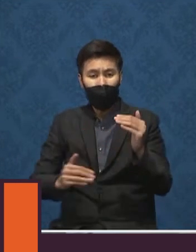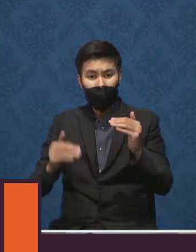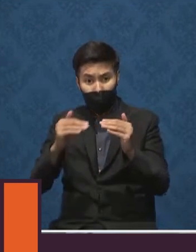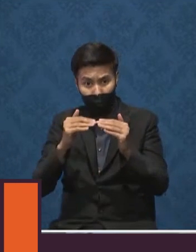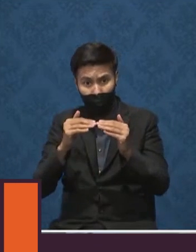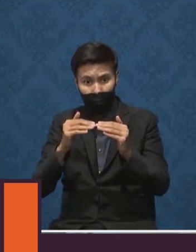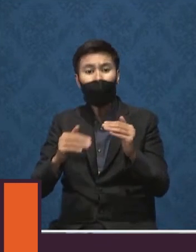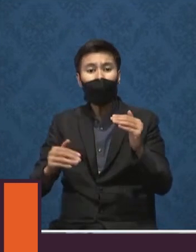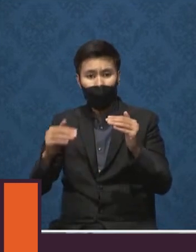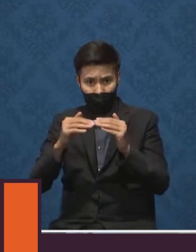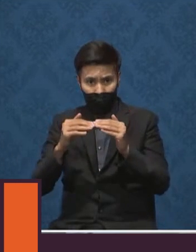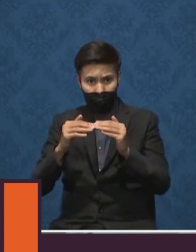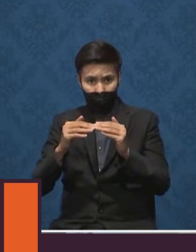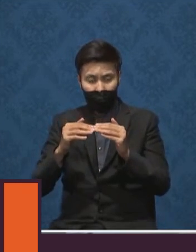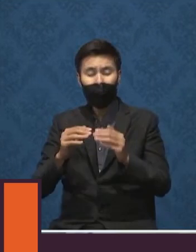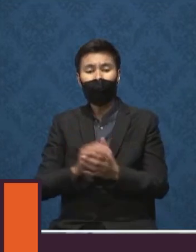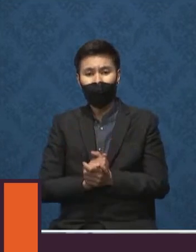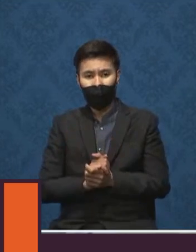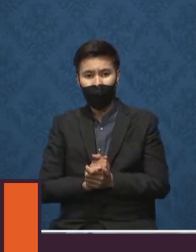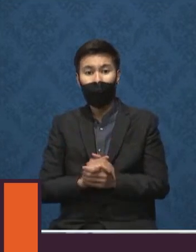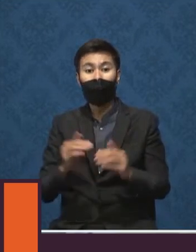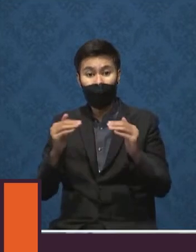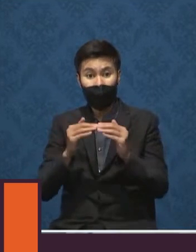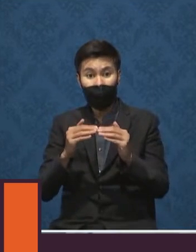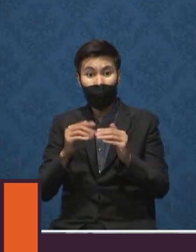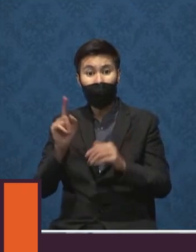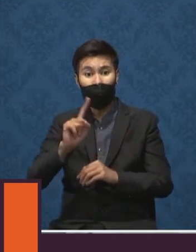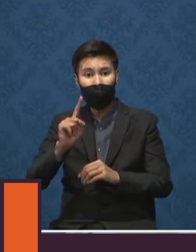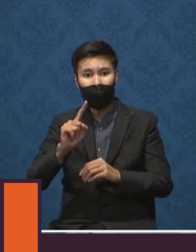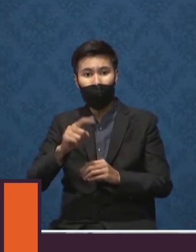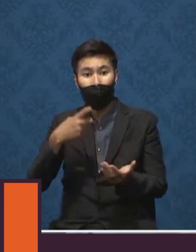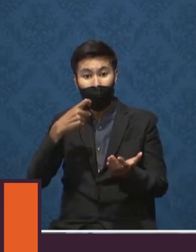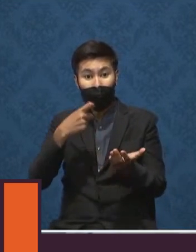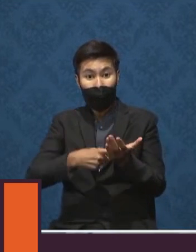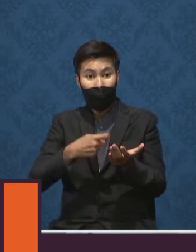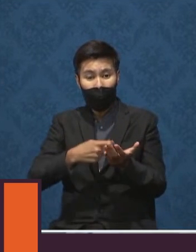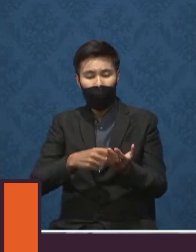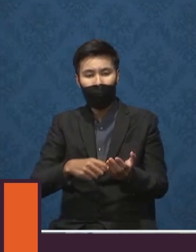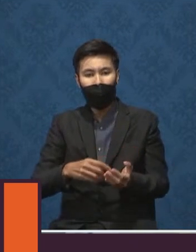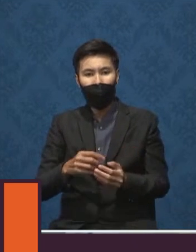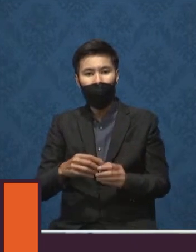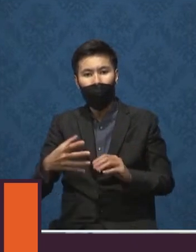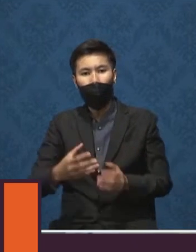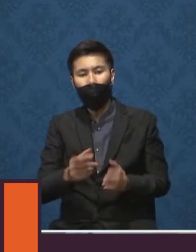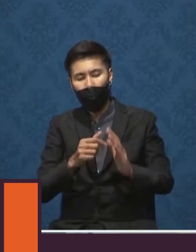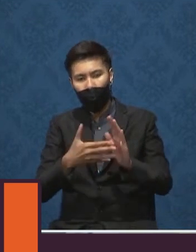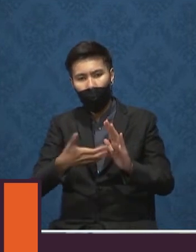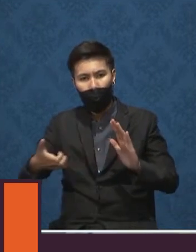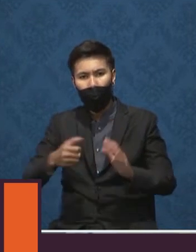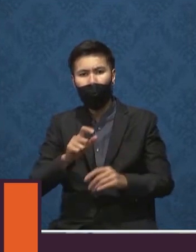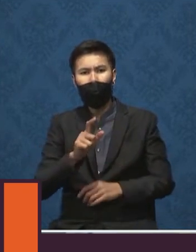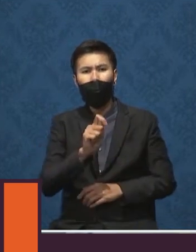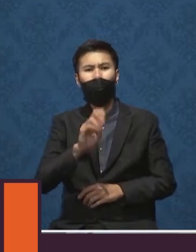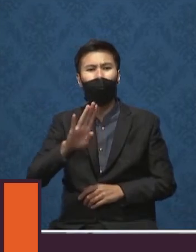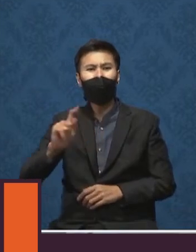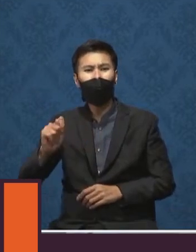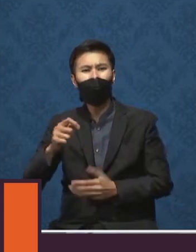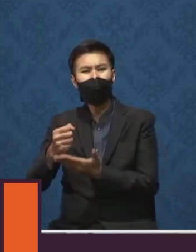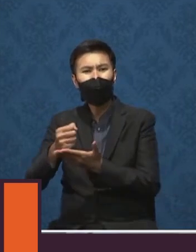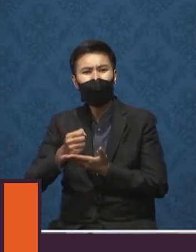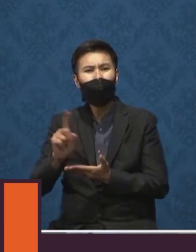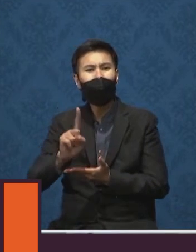ติ